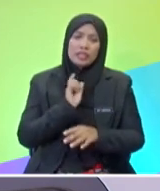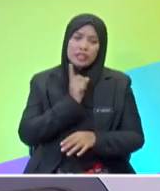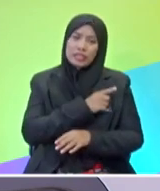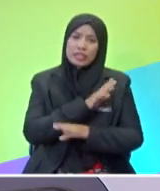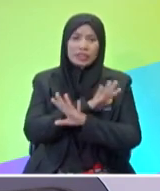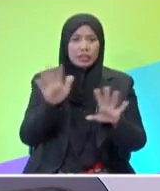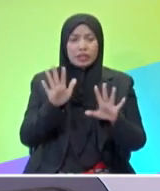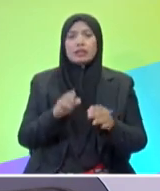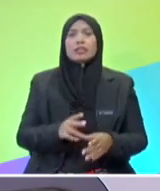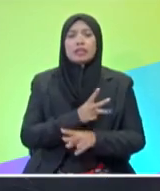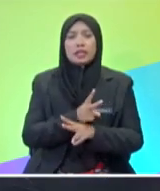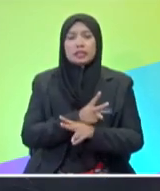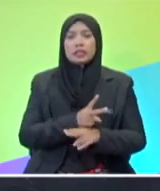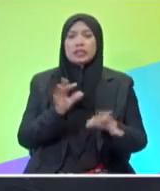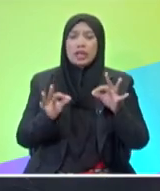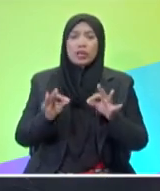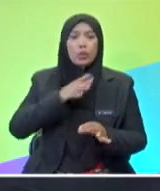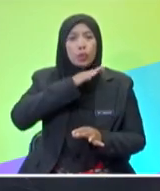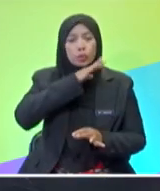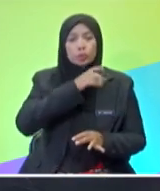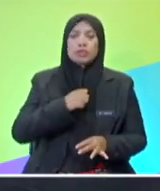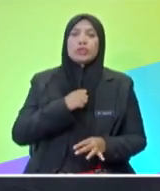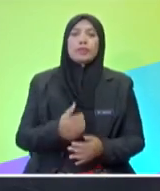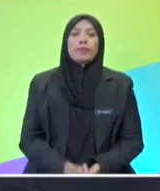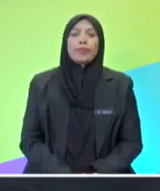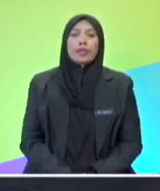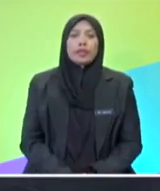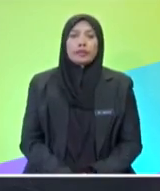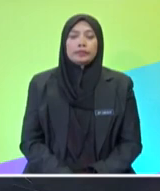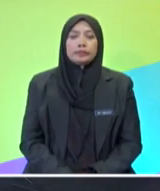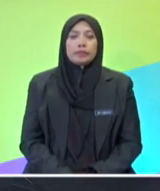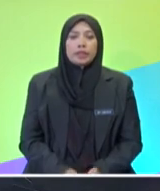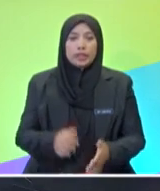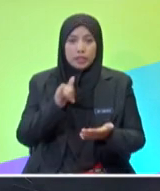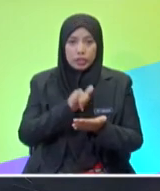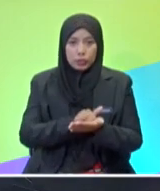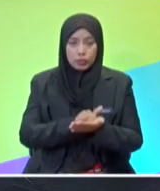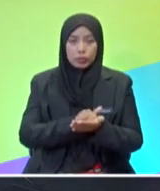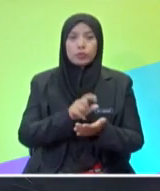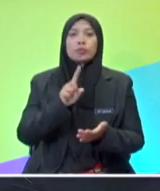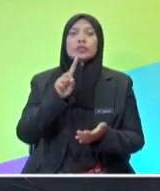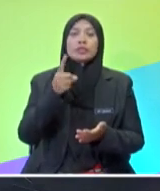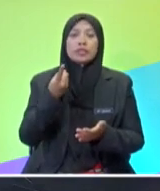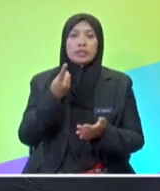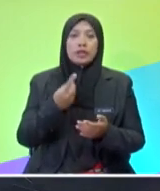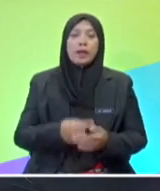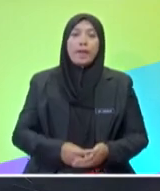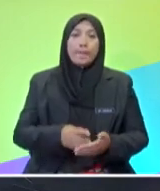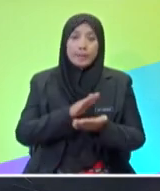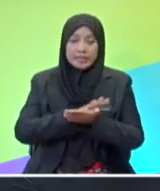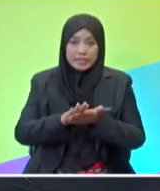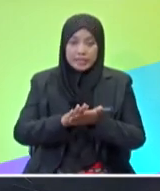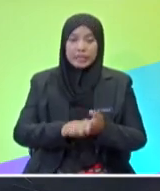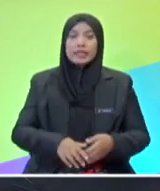kita. Baik, itu dia kesimpulan daripada Ustazah kita mengenai dengan topik kita hari ini, bersih diri, hiasi peribadi. Jadi